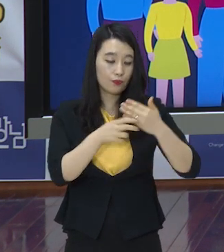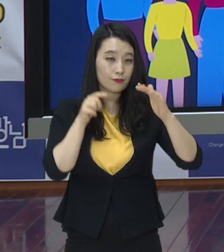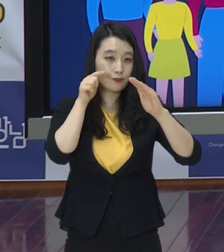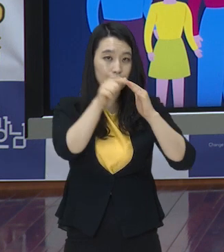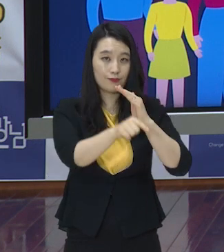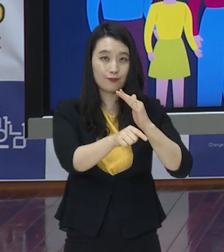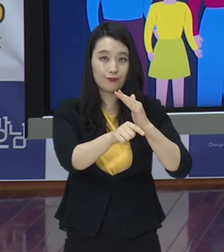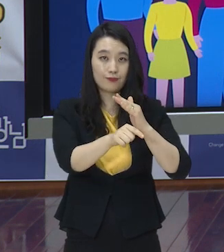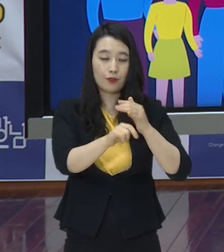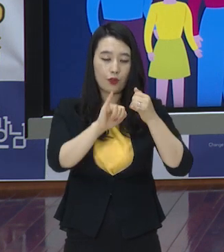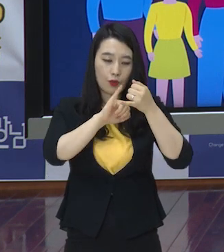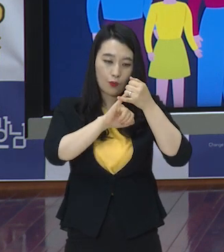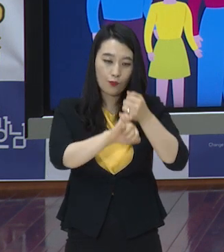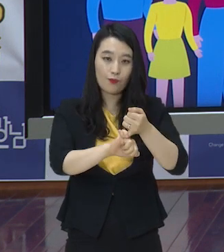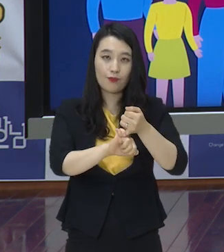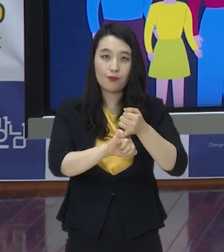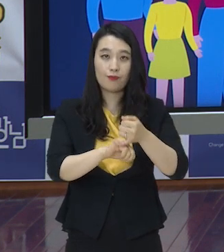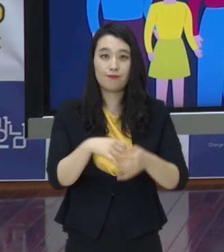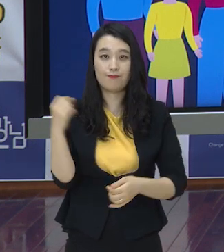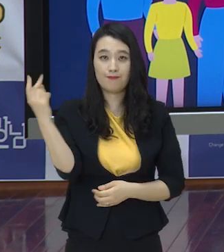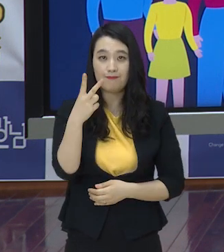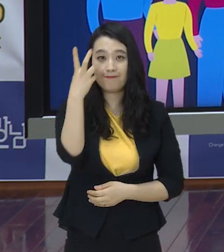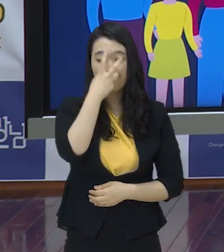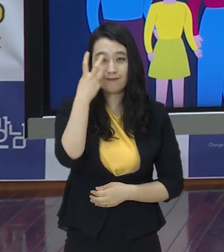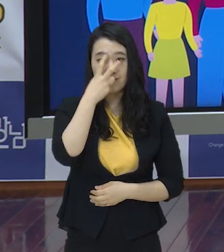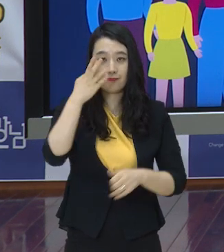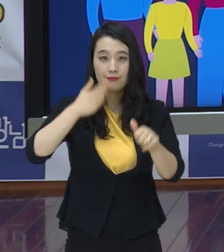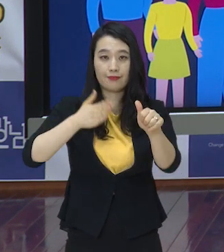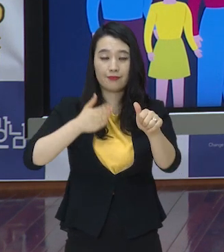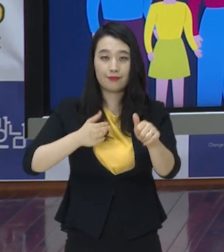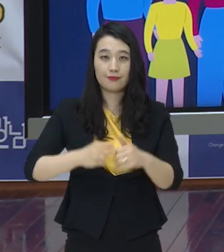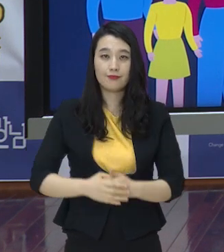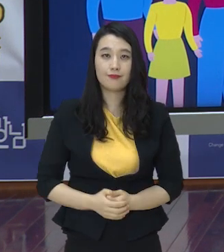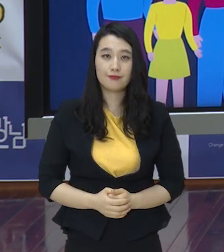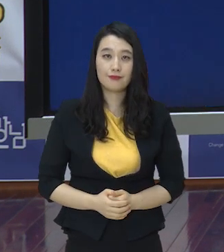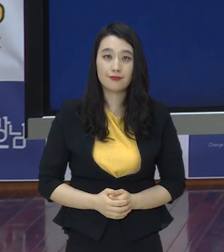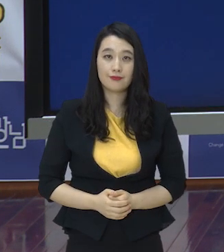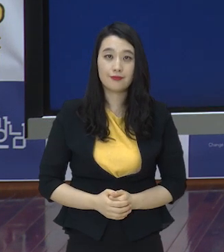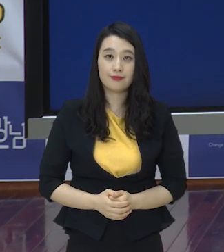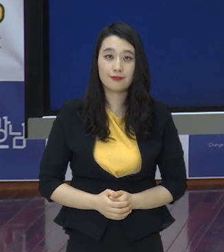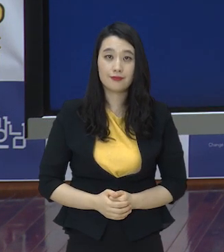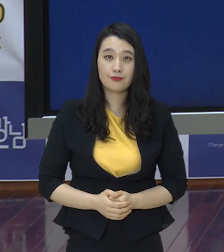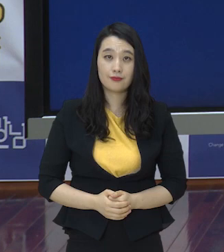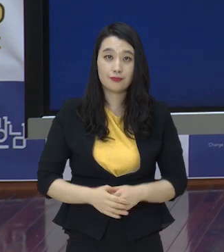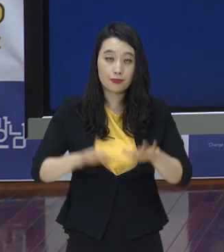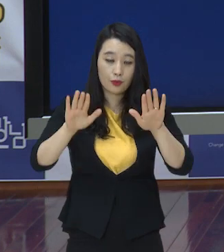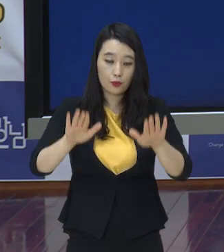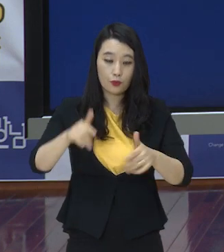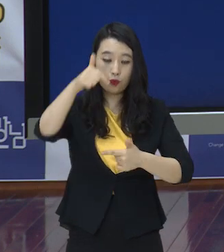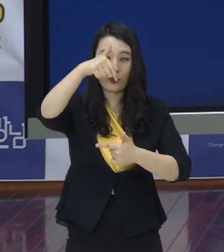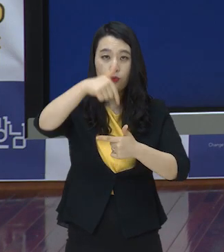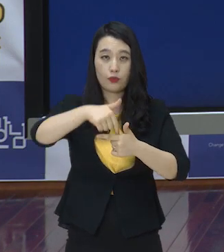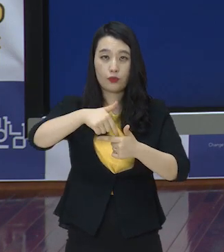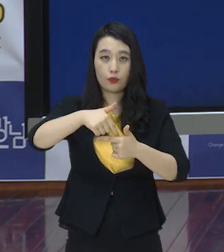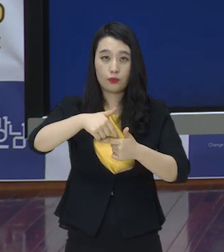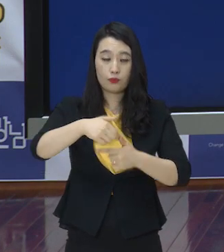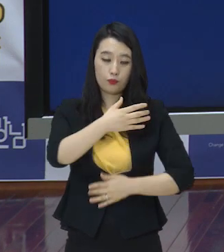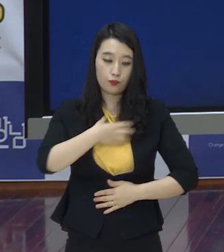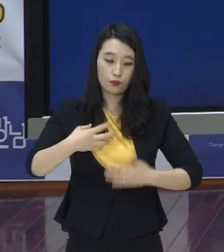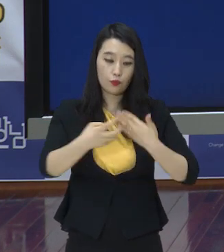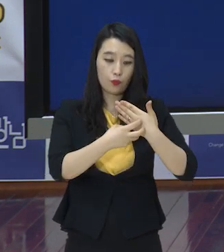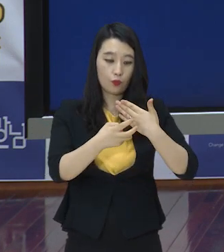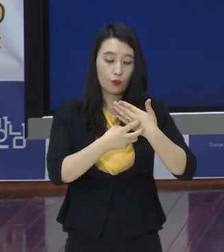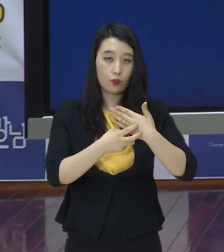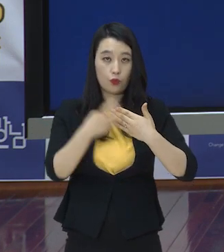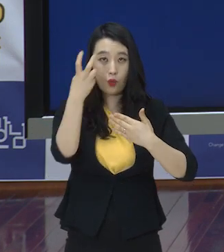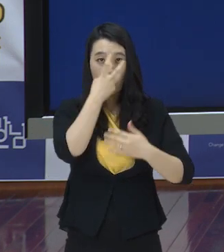찾아서 반드시 재검사를 받아주시기를 당부드립니다. 오늘 강남구 보건소